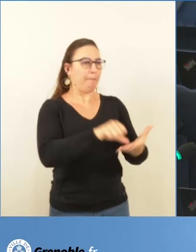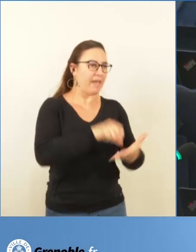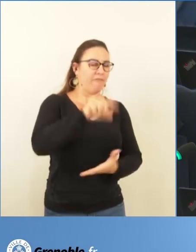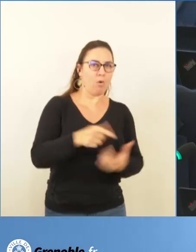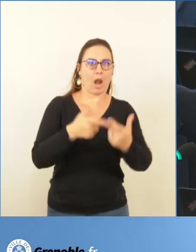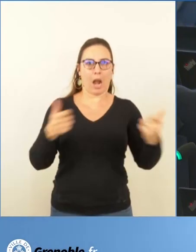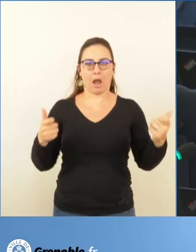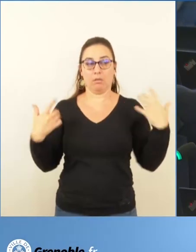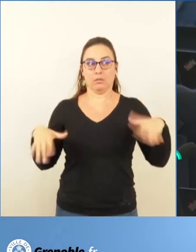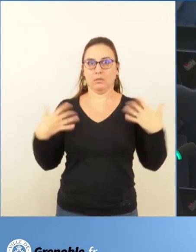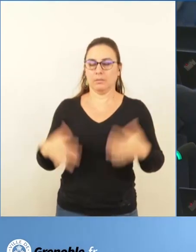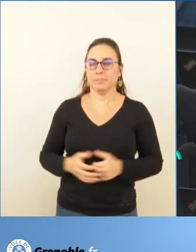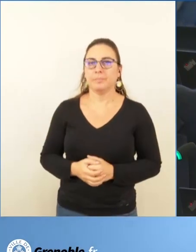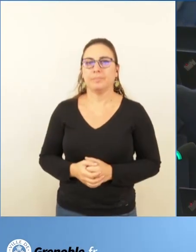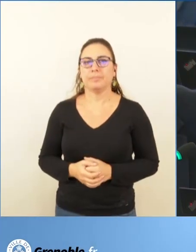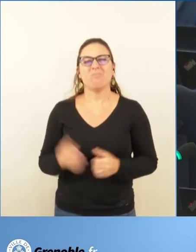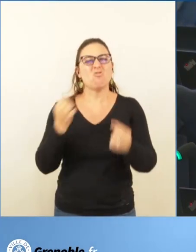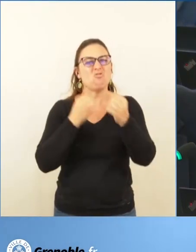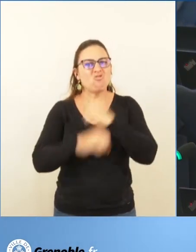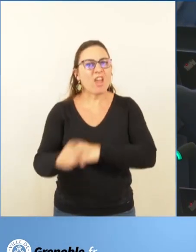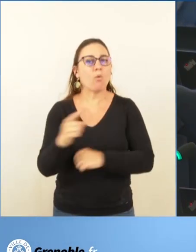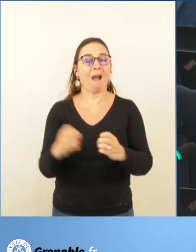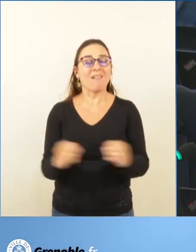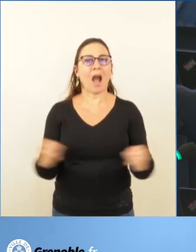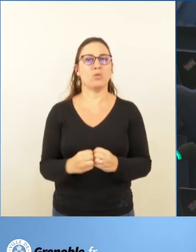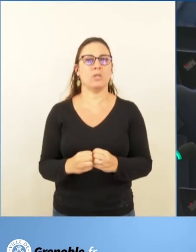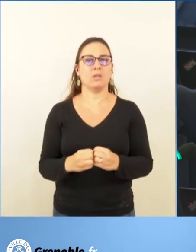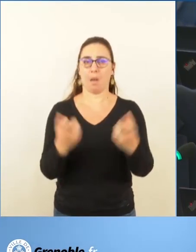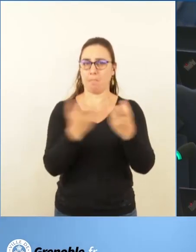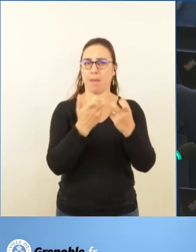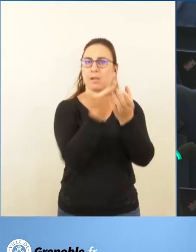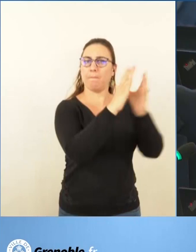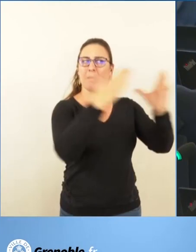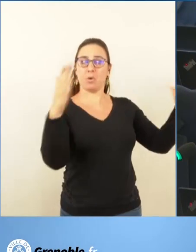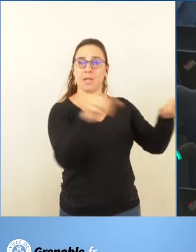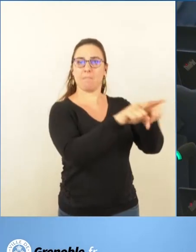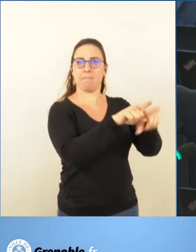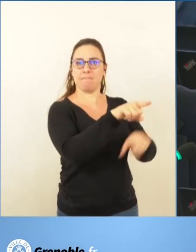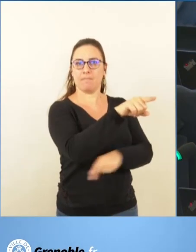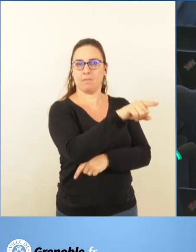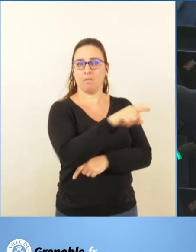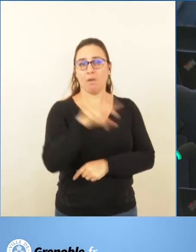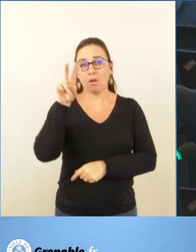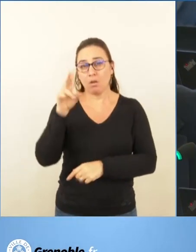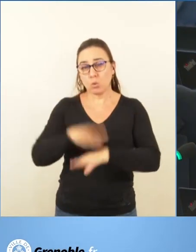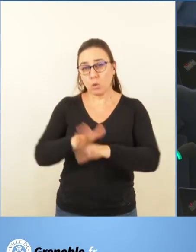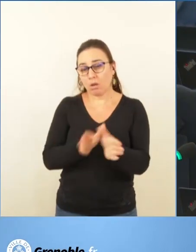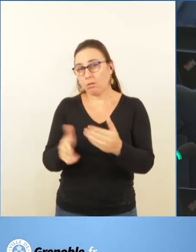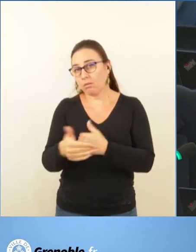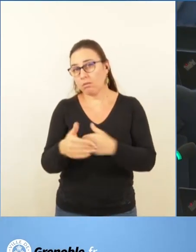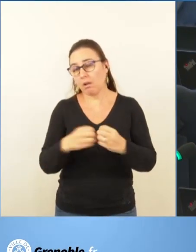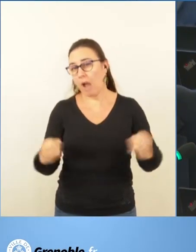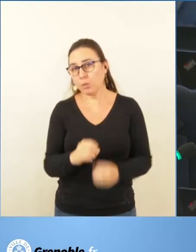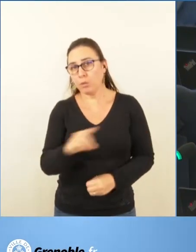qui me dérange dans tout cela ce sont les gratuités comme celle de la bibliothèque qui en fait ne sont pas du tout gratuites pour les